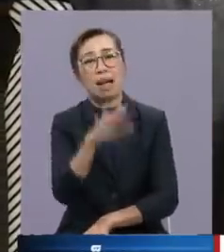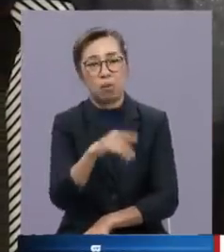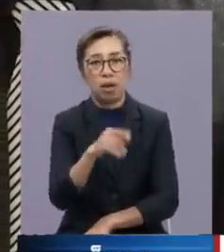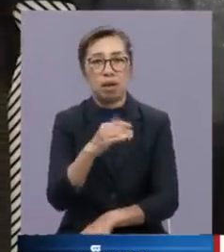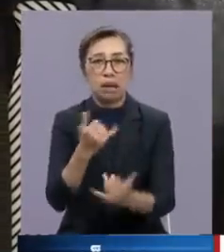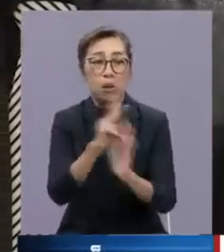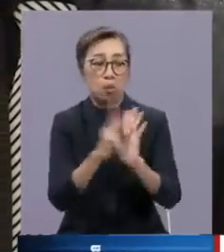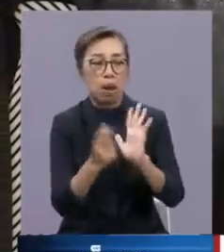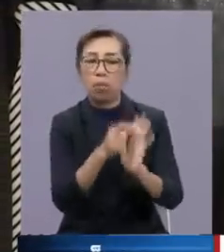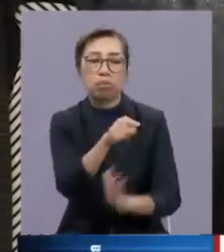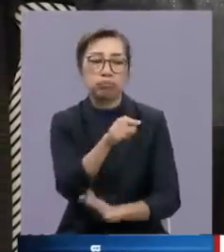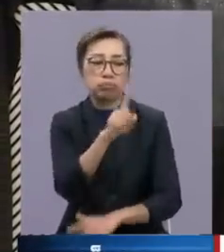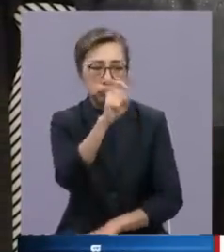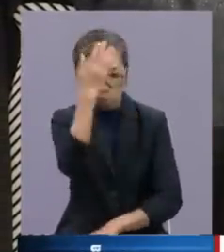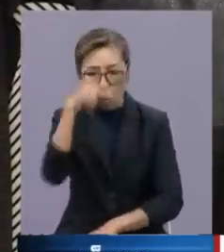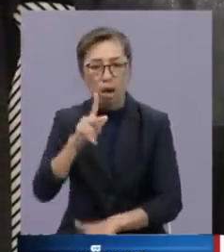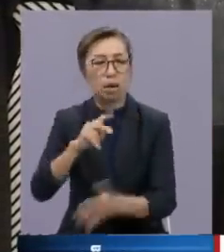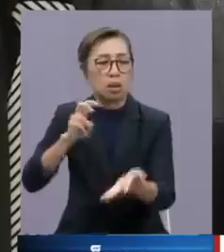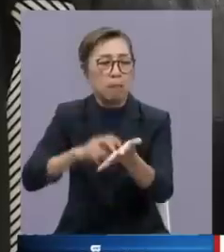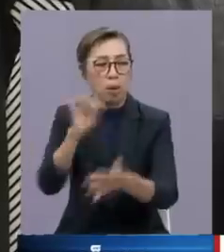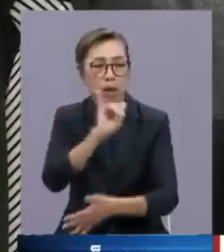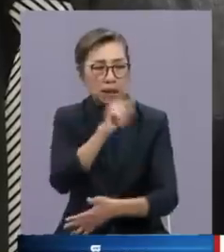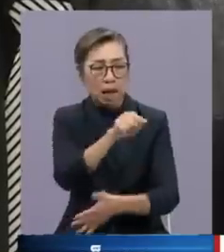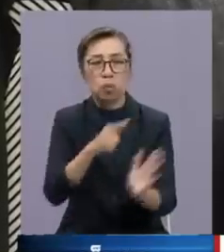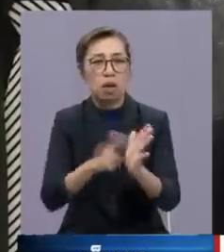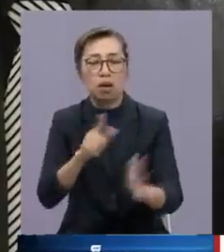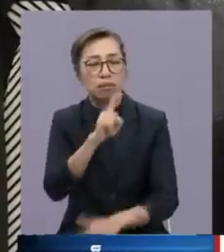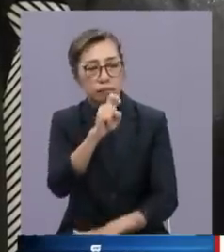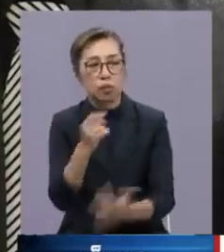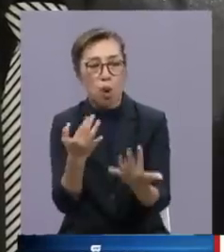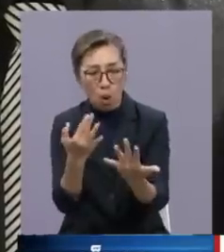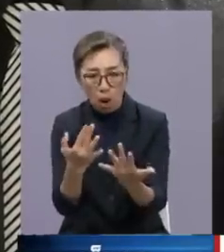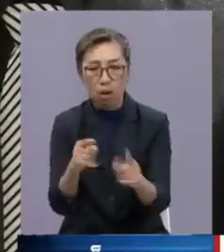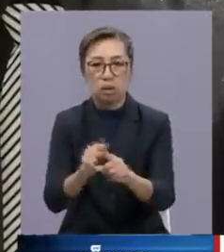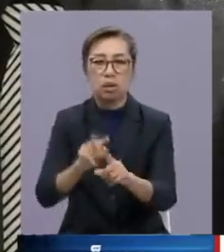นะครับว่าตามกฎหมายเนี่ยทางกกต.ไม่สามารถทำได้เนี่ยนะครับก็ต้องผ่านก